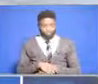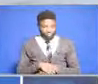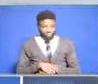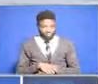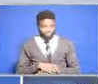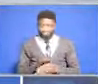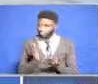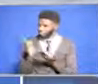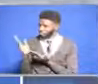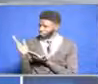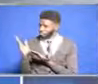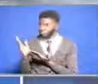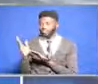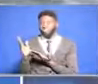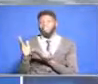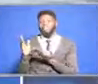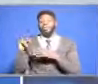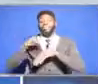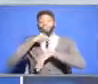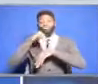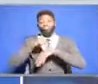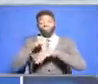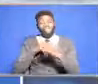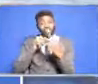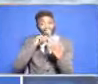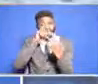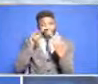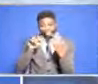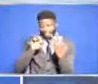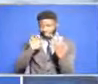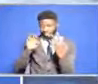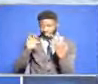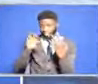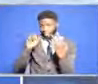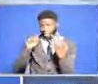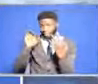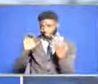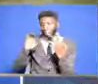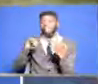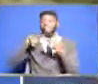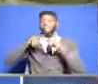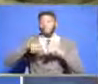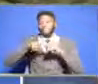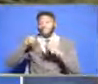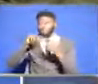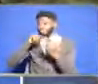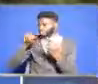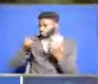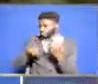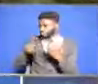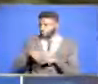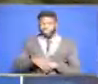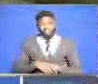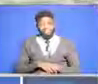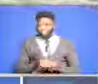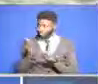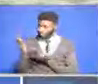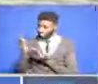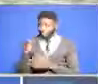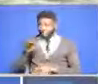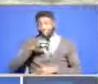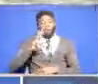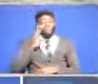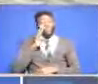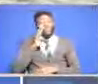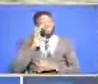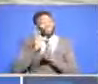ambalo linategemewa na mataifa matatu ya kanda ya Afrika Mashariki, limeshuhudia uharibifu mkubwa. Hali kwenye